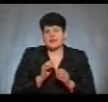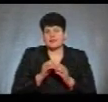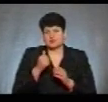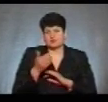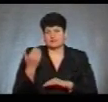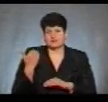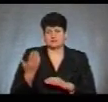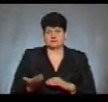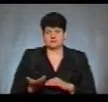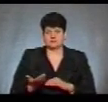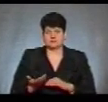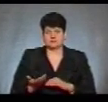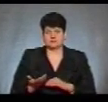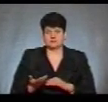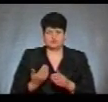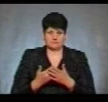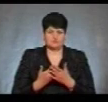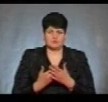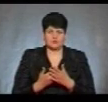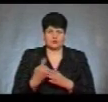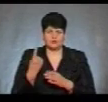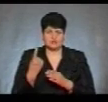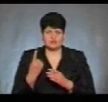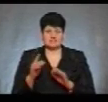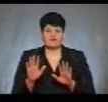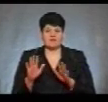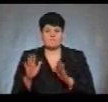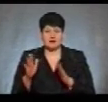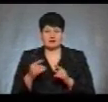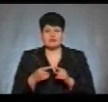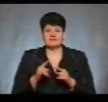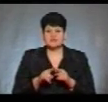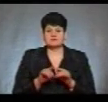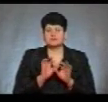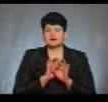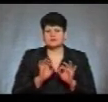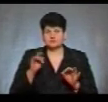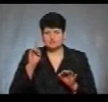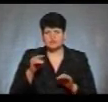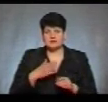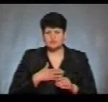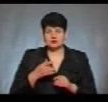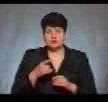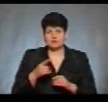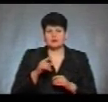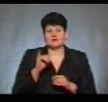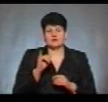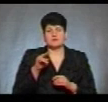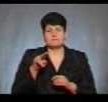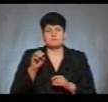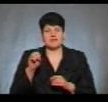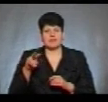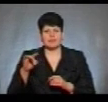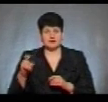тому. До речі, один із випадків, всі чудово знають нашого тернополянина Єгора Пелеха, то мій